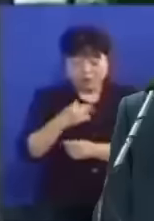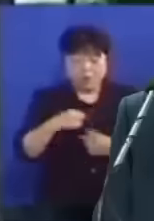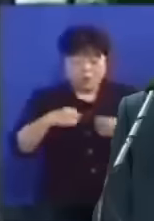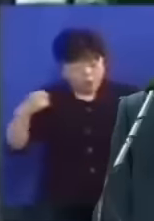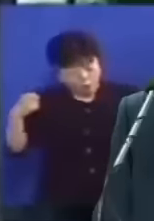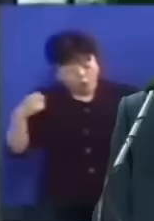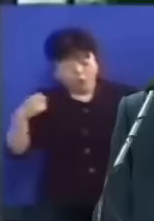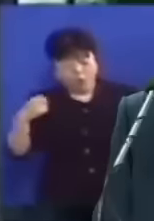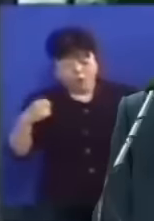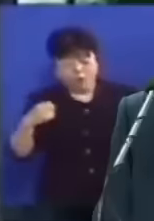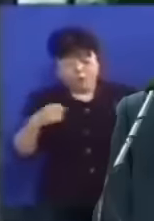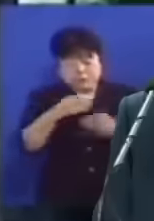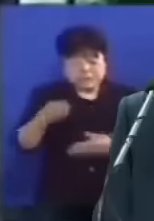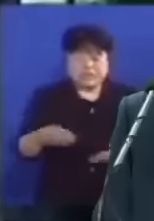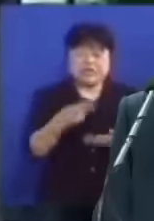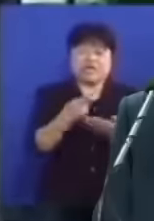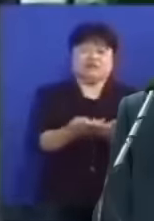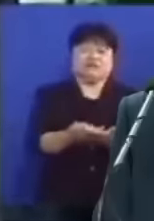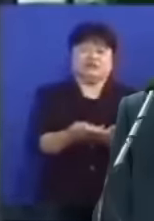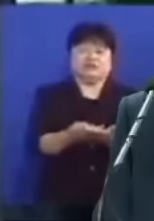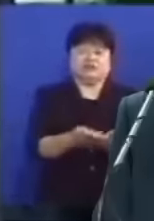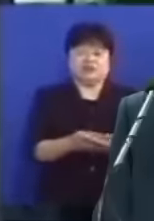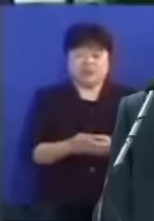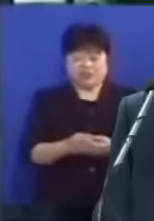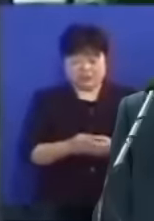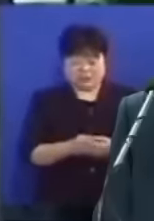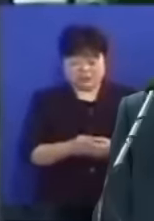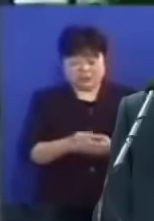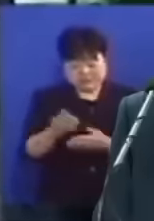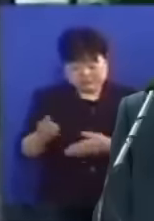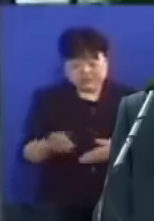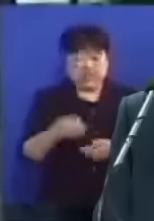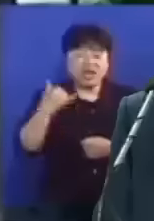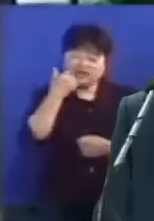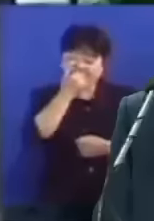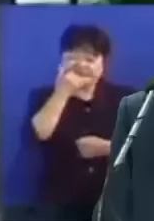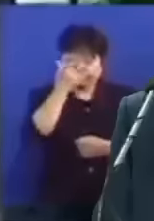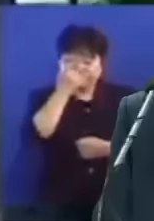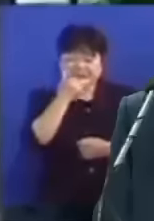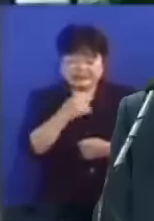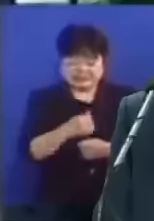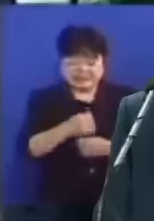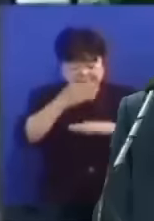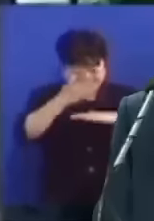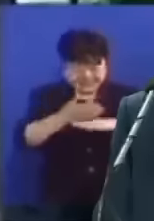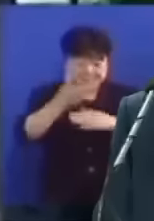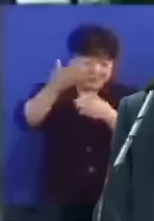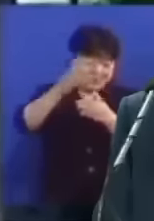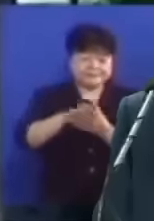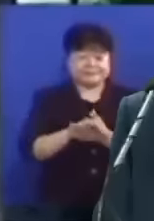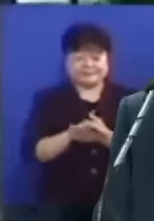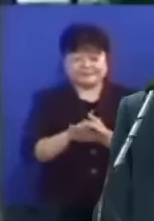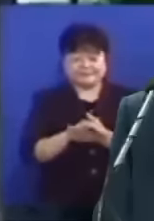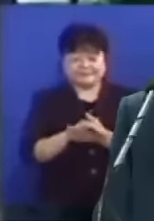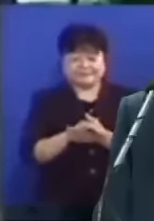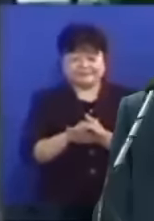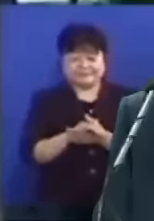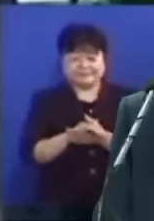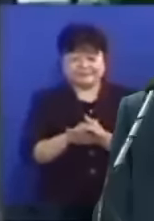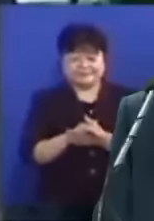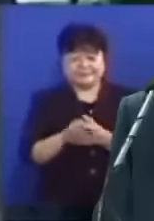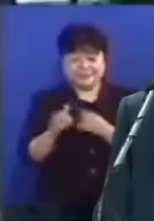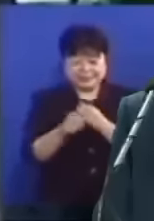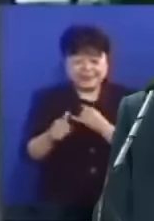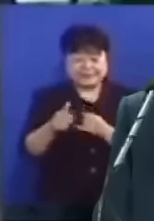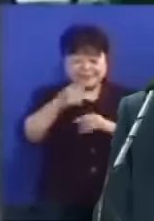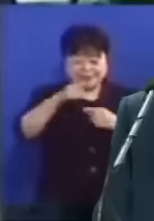빨가벗고 술 휴정을 하고 길거리에서도 잠을 자고 하는데 감사합니다. 이런 사람이 있는